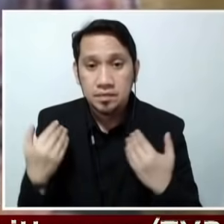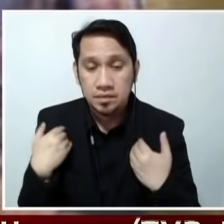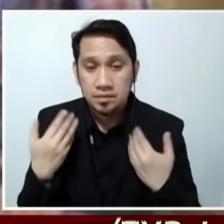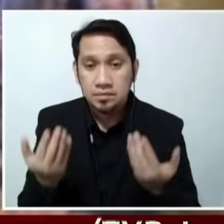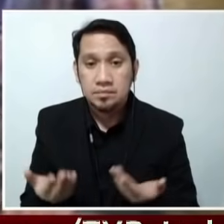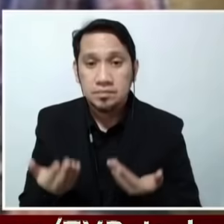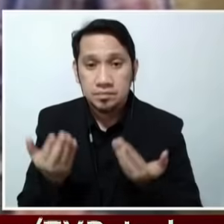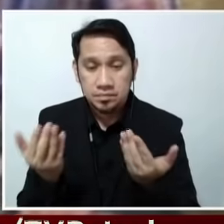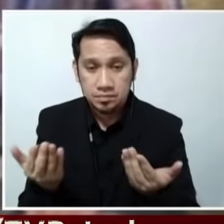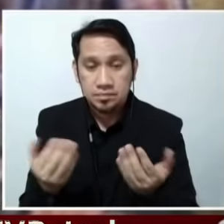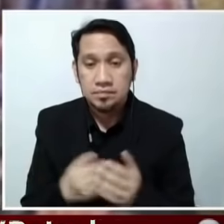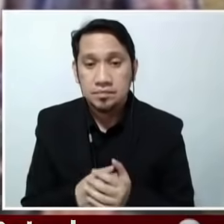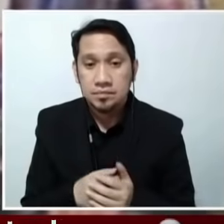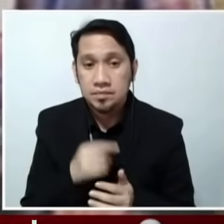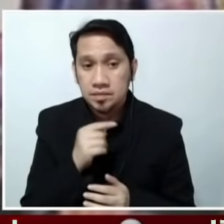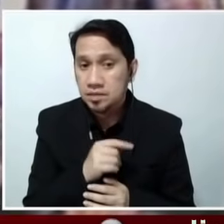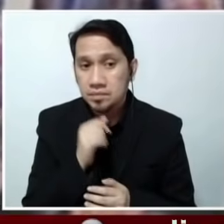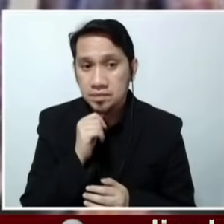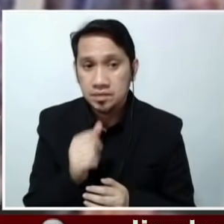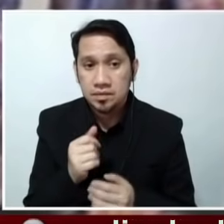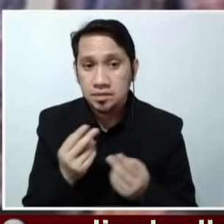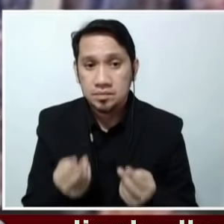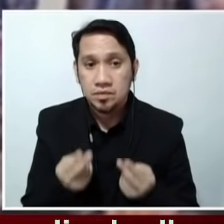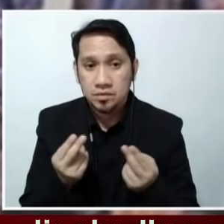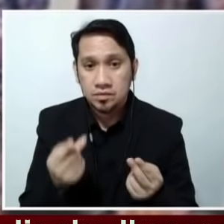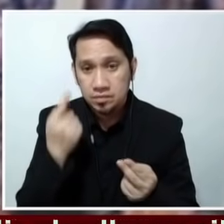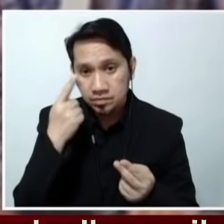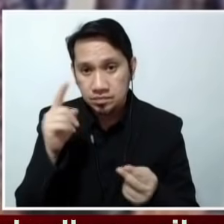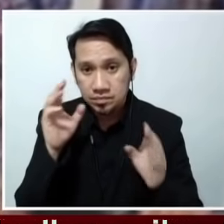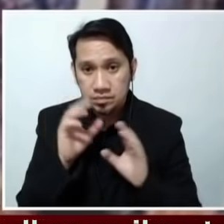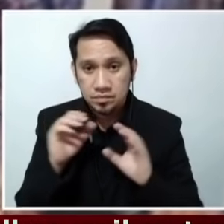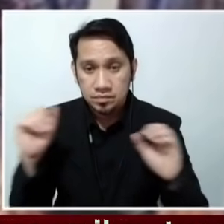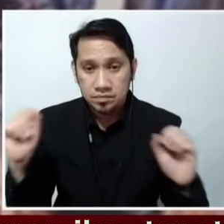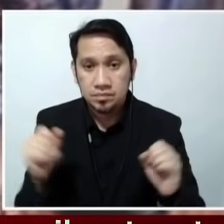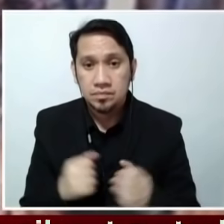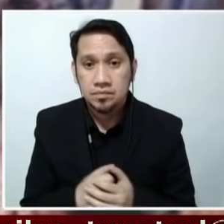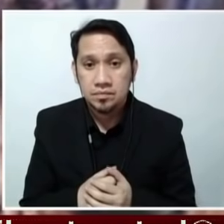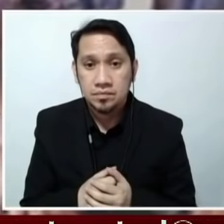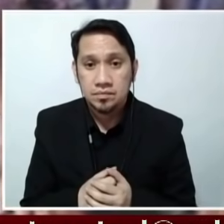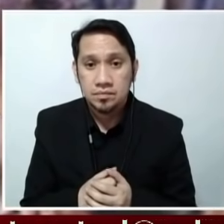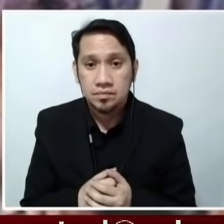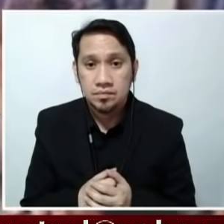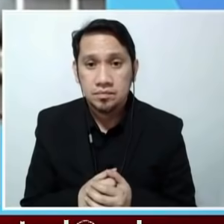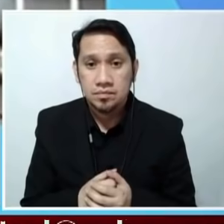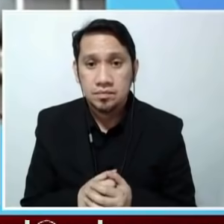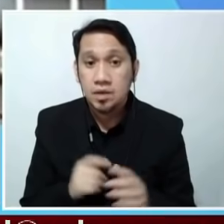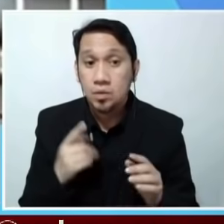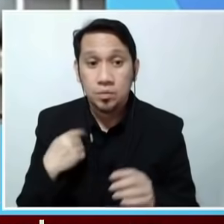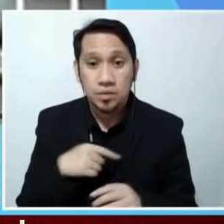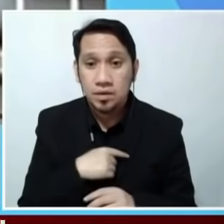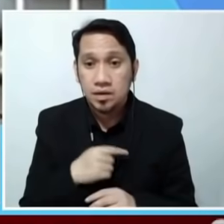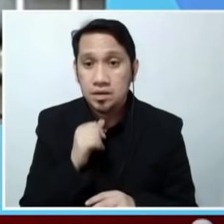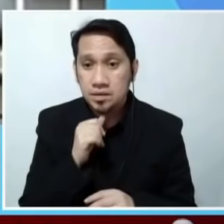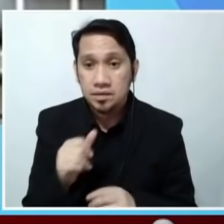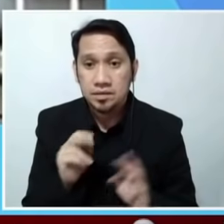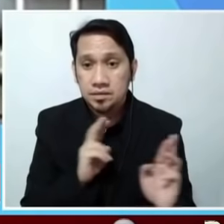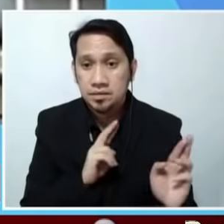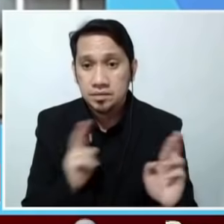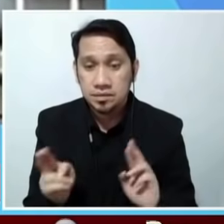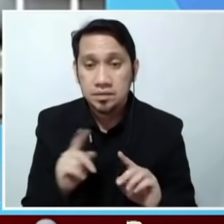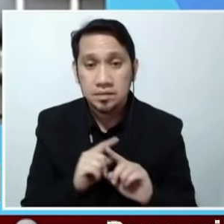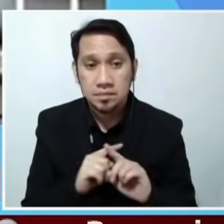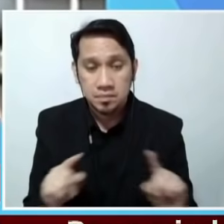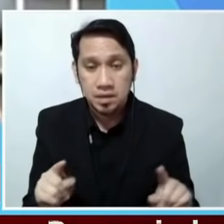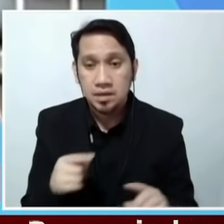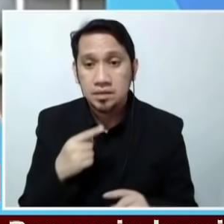kandidatura dahil hindi na siya kakandidato sa pagkapangulo. We're really not ready, but Mayor Inday